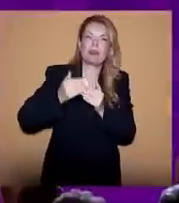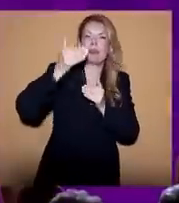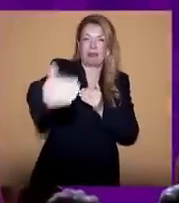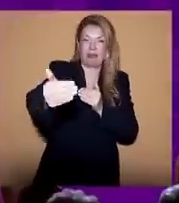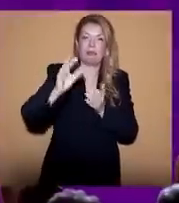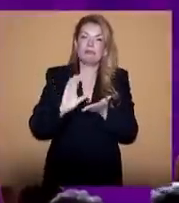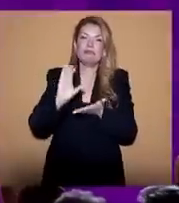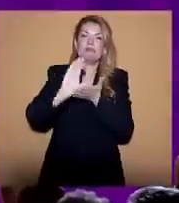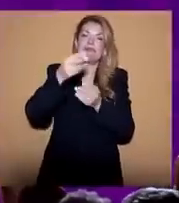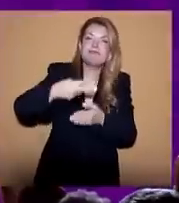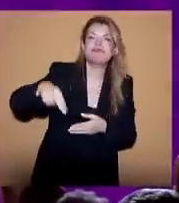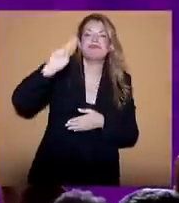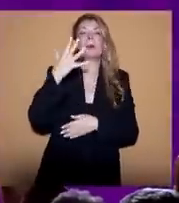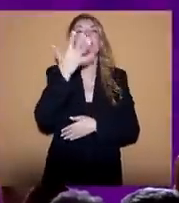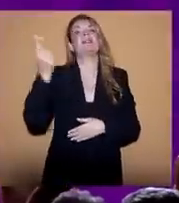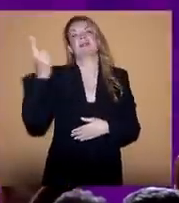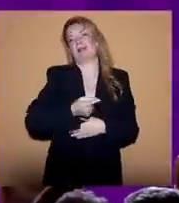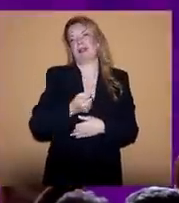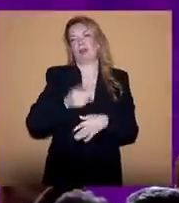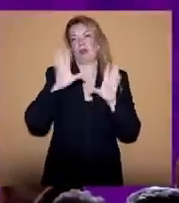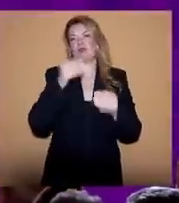παιδεία στο 5% του ΑΕΠ.